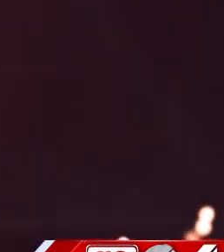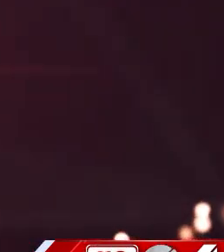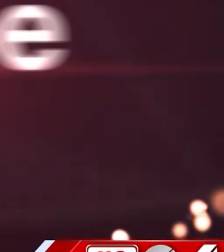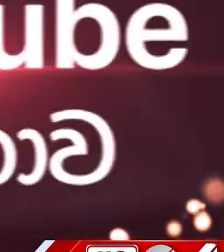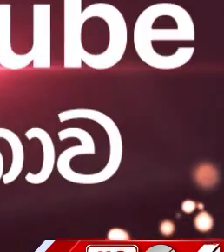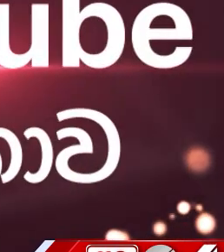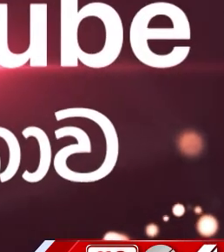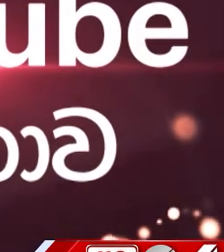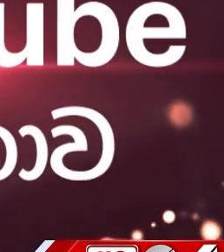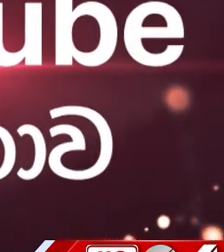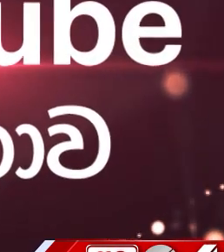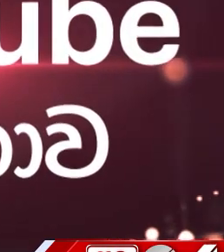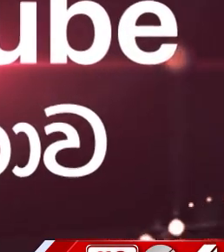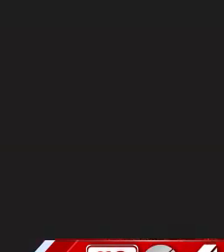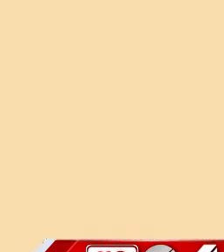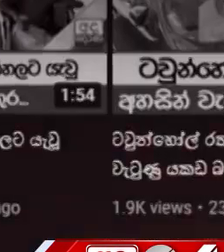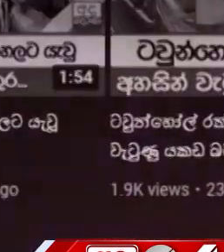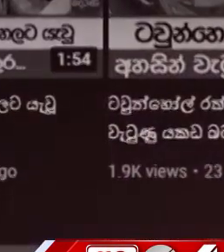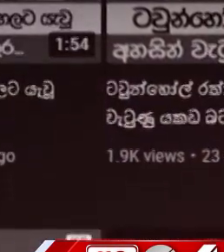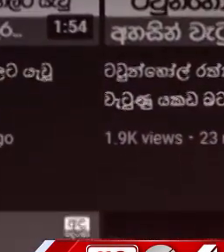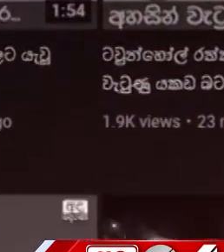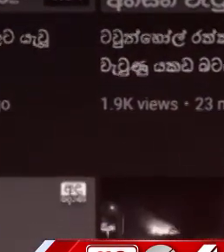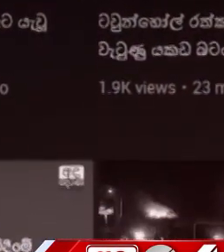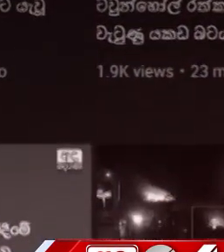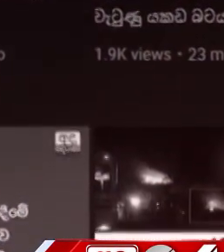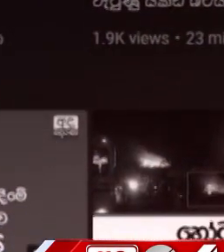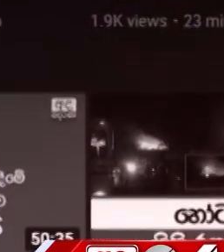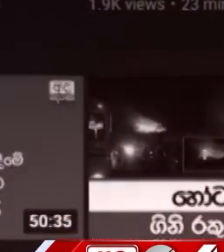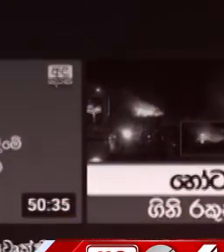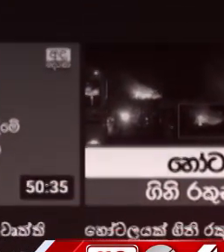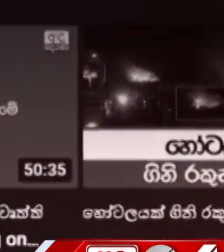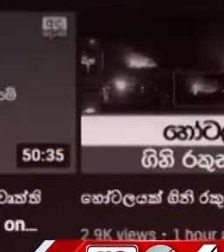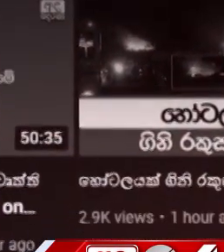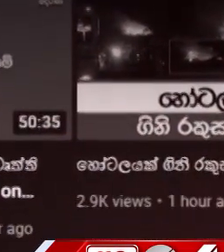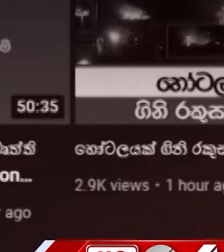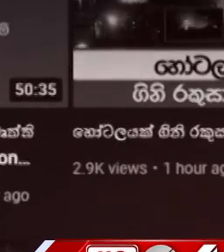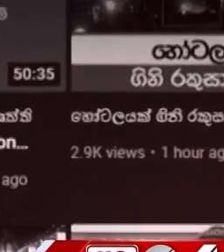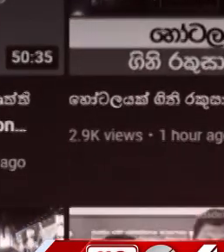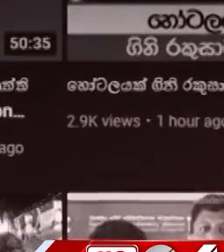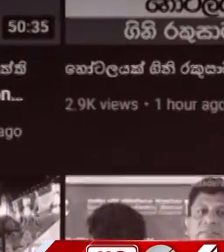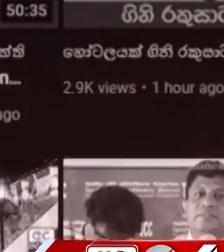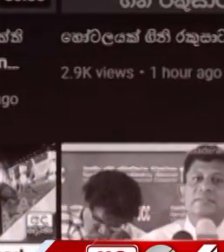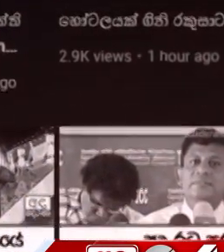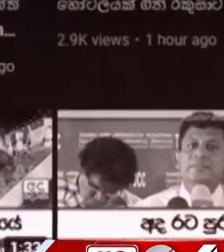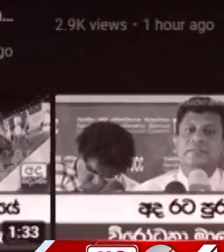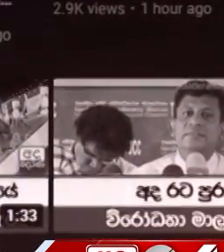අද දෙරණ YouTube නාලිකාව YouTube අද දෙරණ දැන්ම subscribe කරන්න